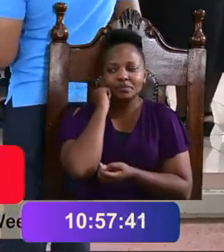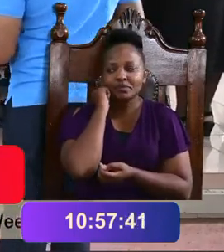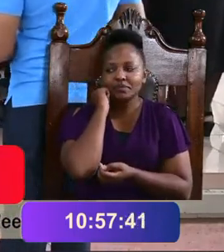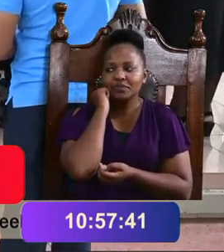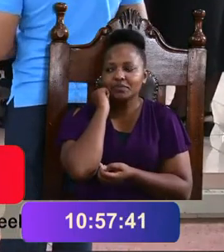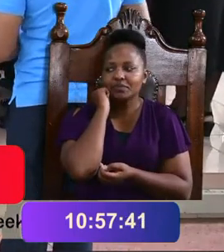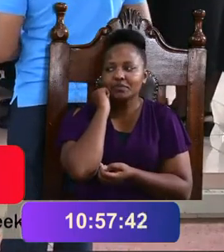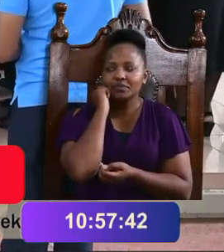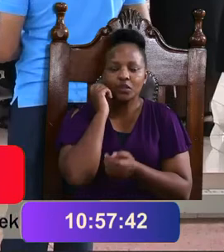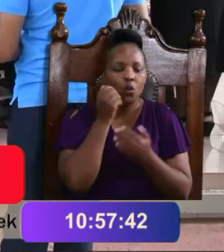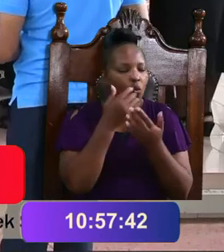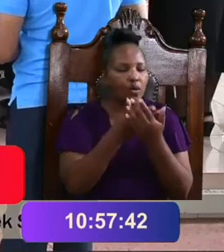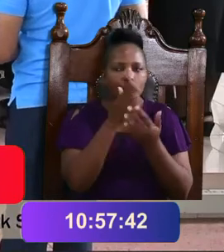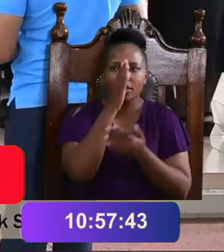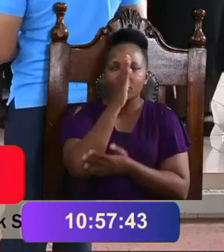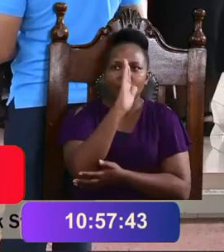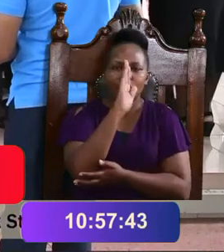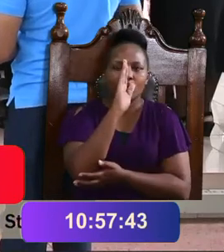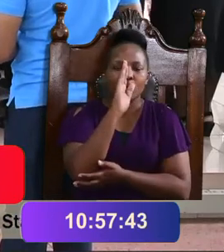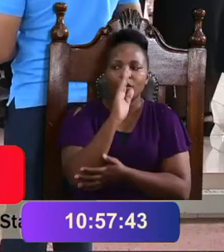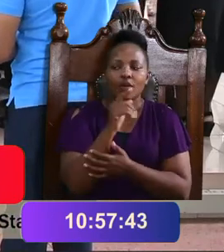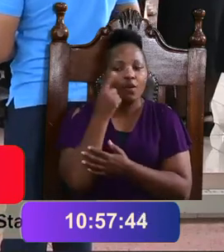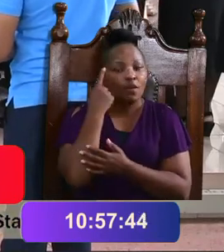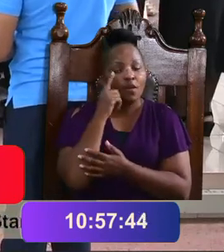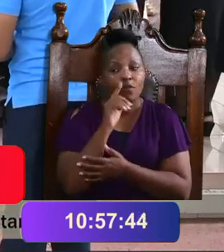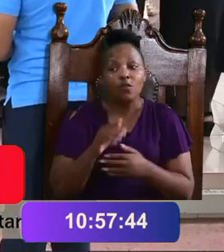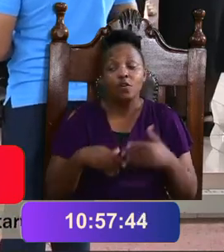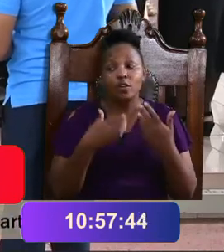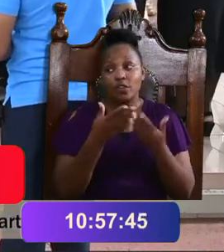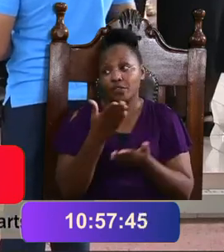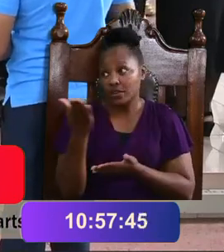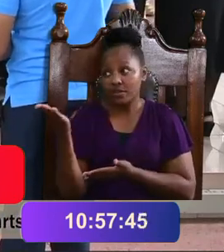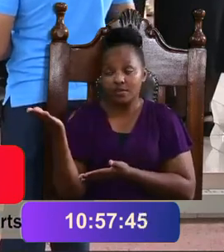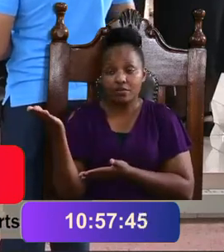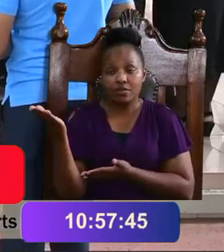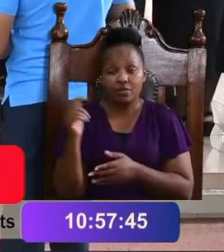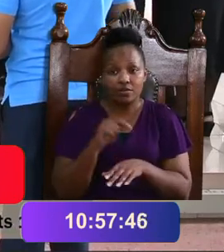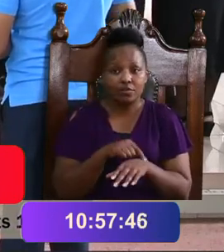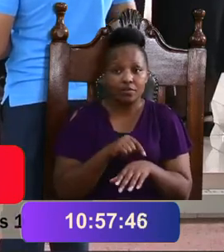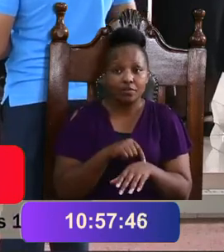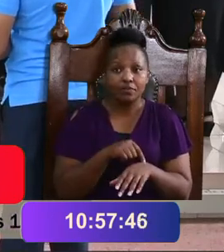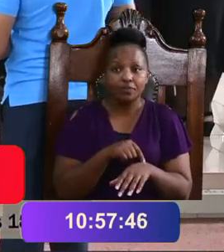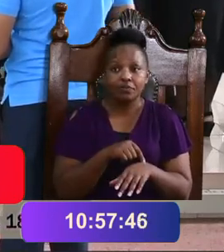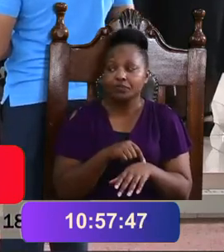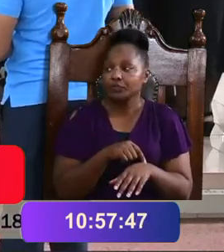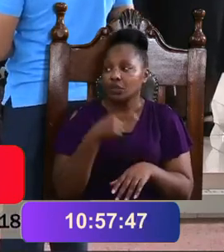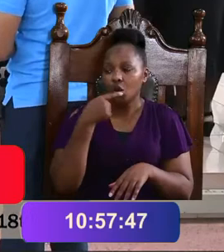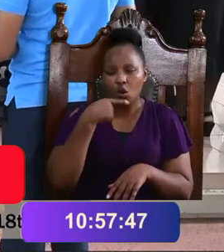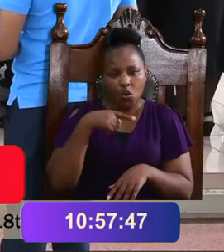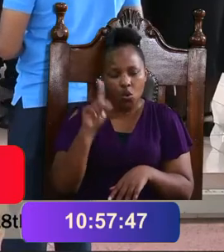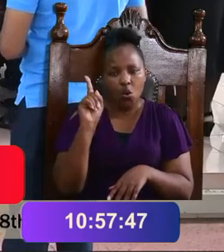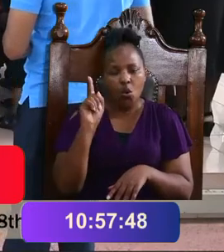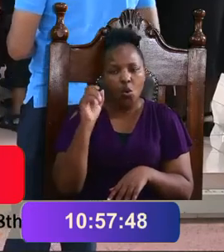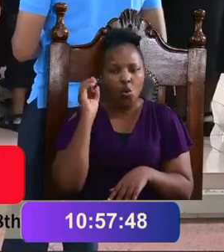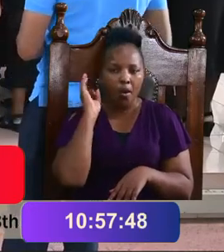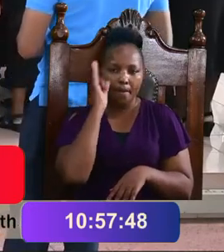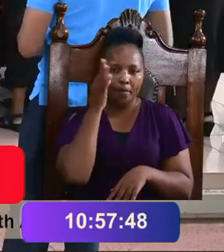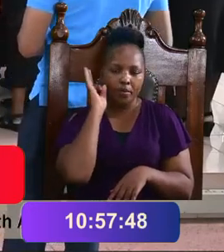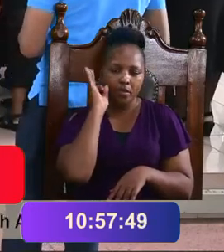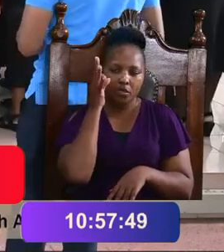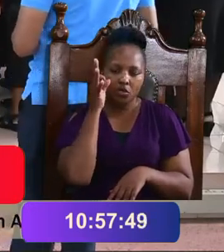And tunamshukuru Mungu ya kwamba amewapa hiyo nafasi. And then mkarihubiri neno